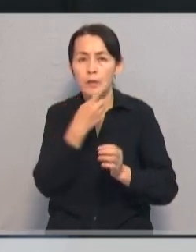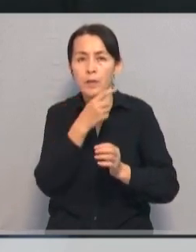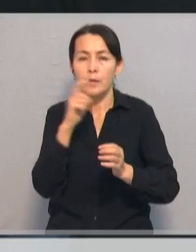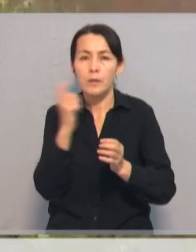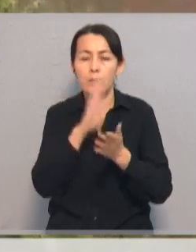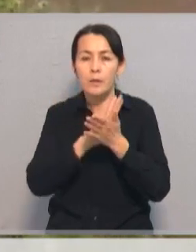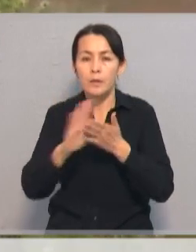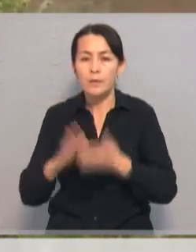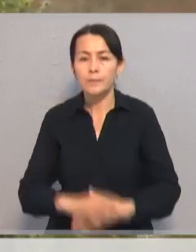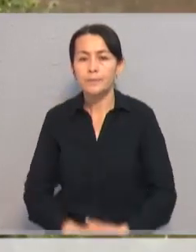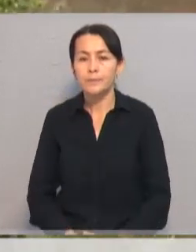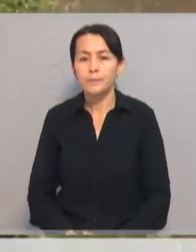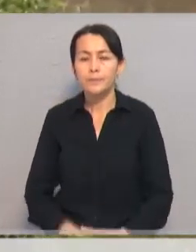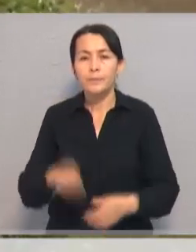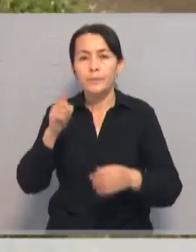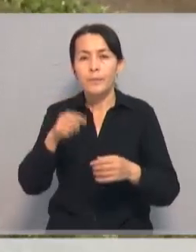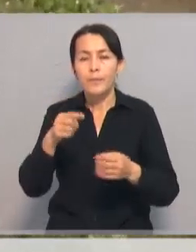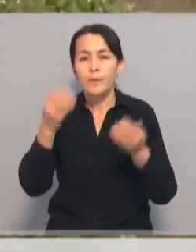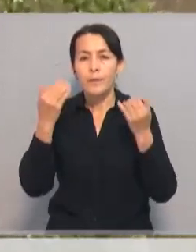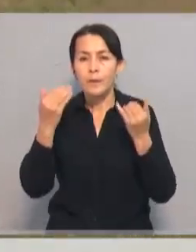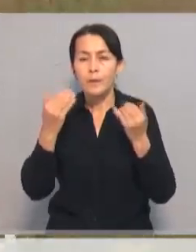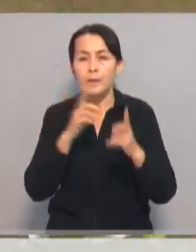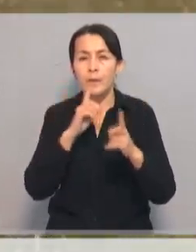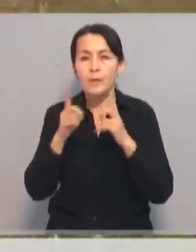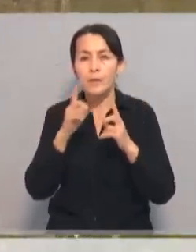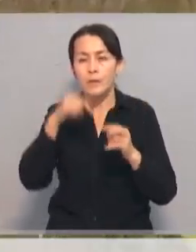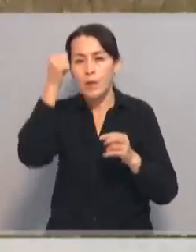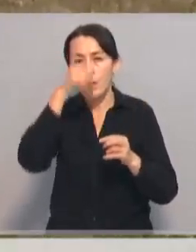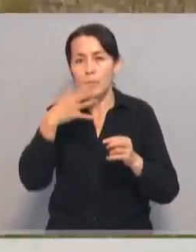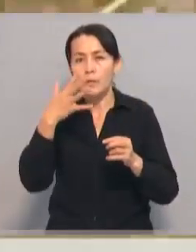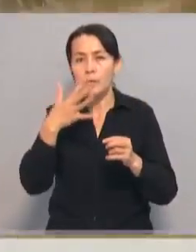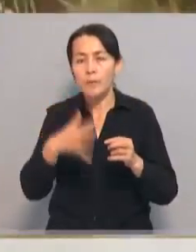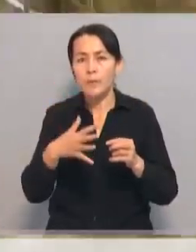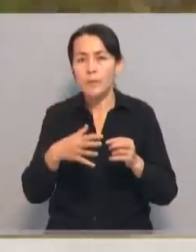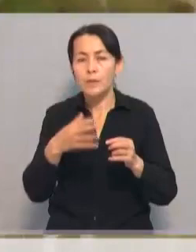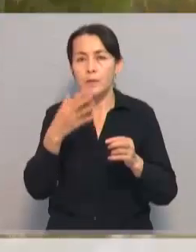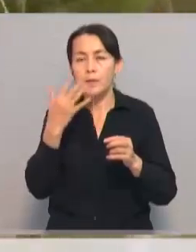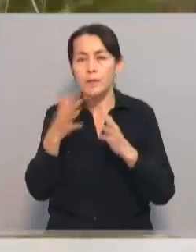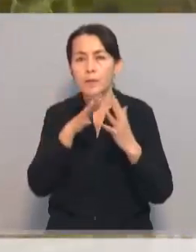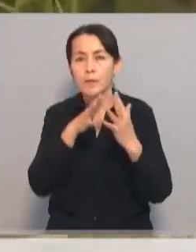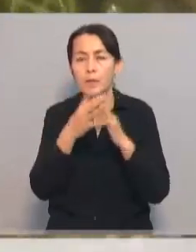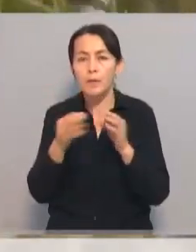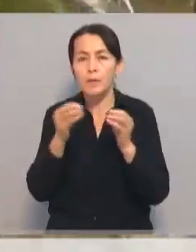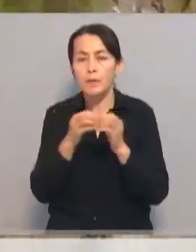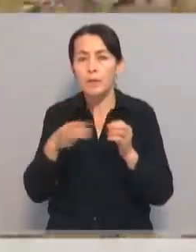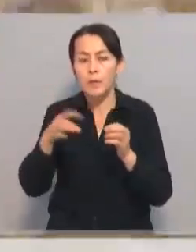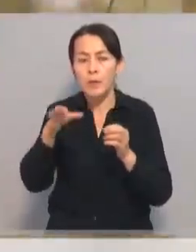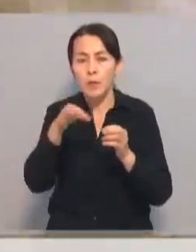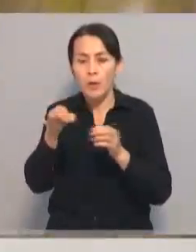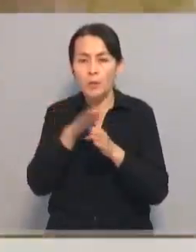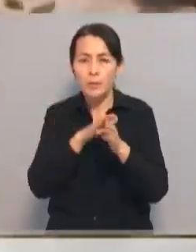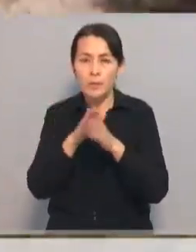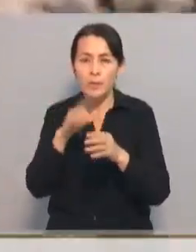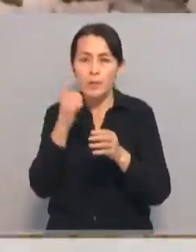химобработка. Как стало известно на брифинге, в текущем году в 53 сельских округах 10 районов области